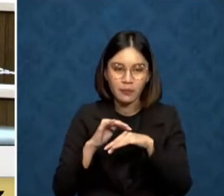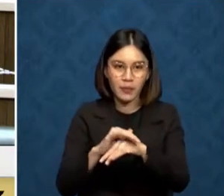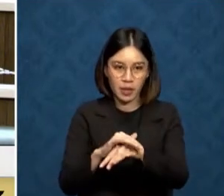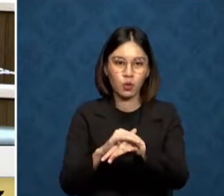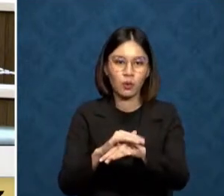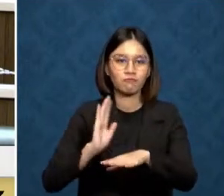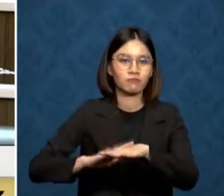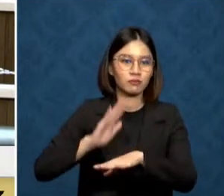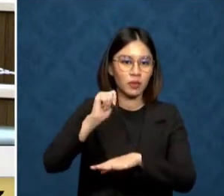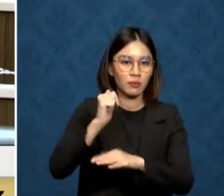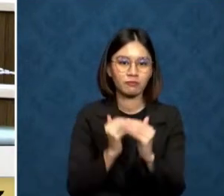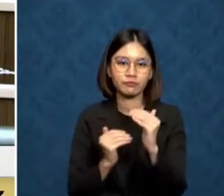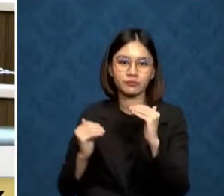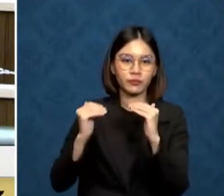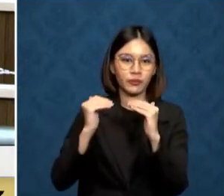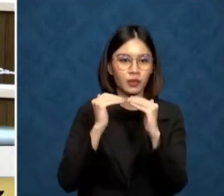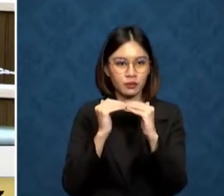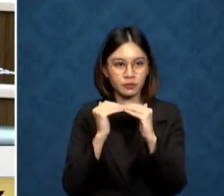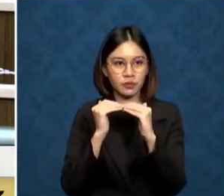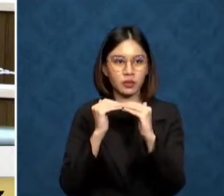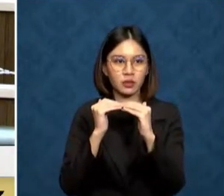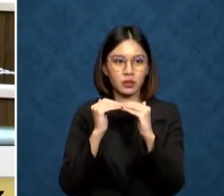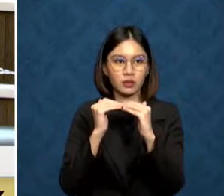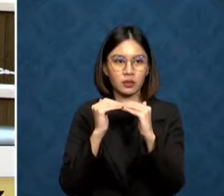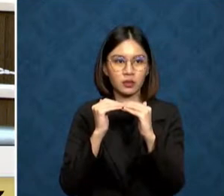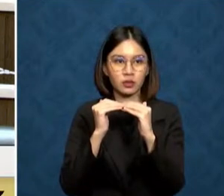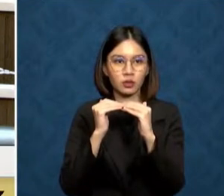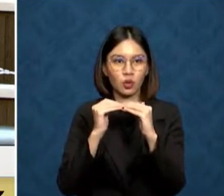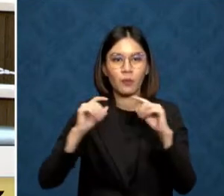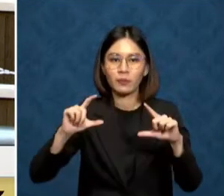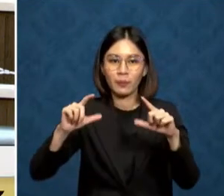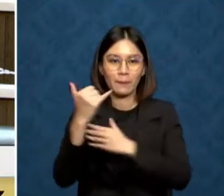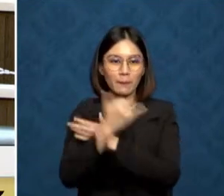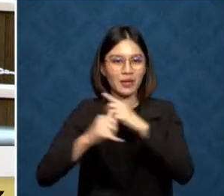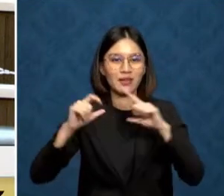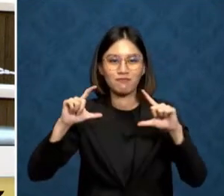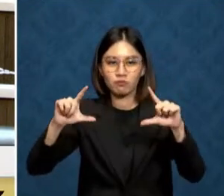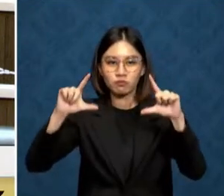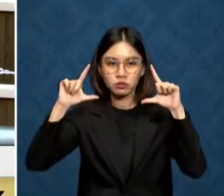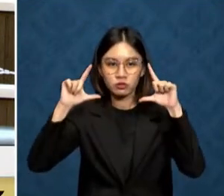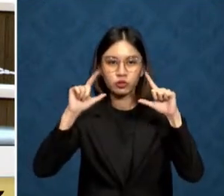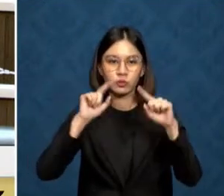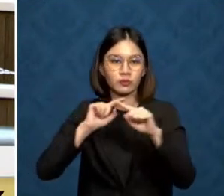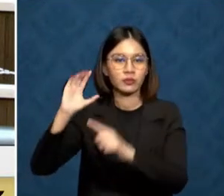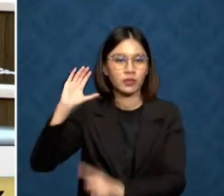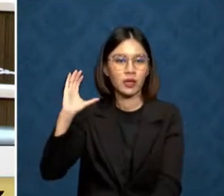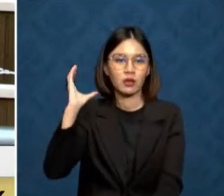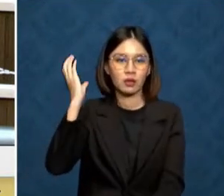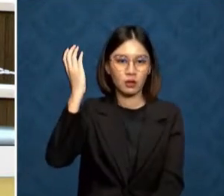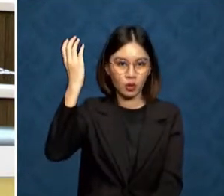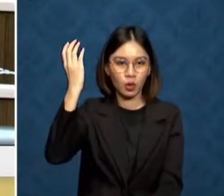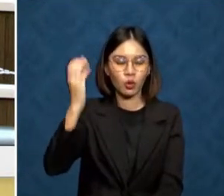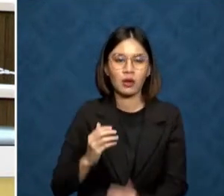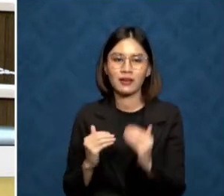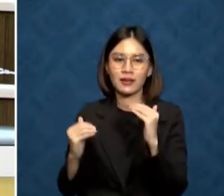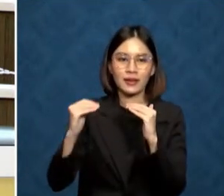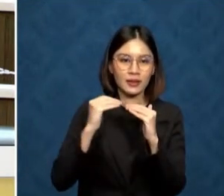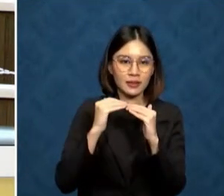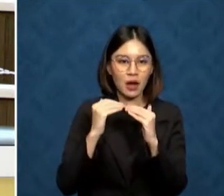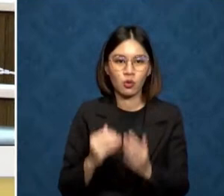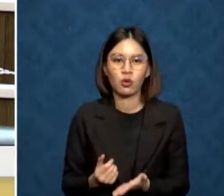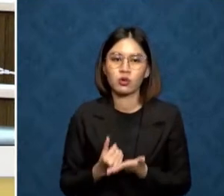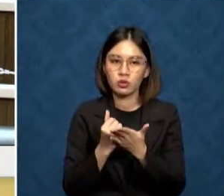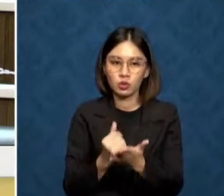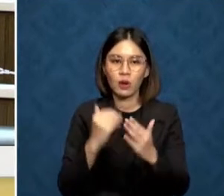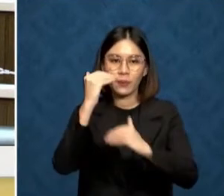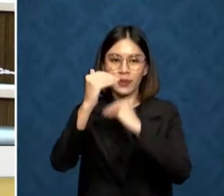สร้างศักษาพให้ทัดเทียมกับชั้นนำ ประเทศชั้นนำ หลายๆประเทศในโลกเรามารวมกัสรางประเทศ